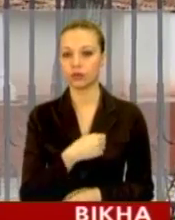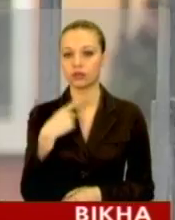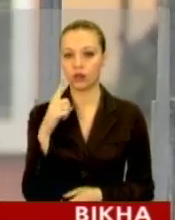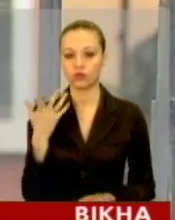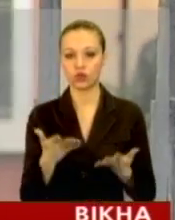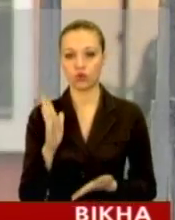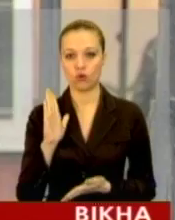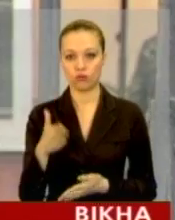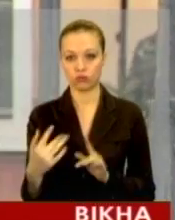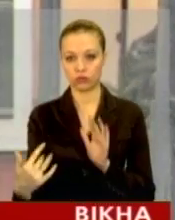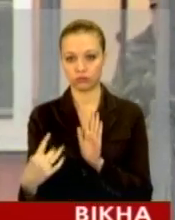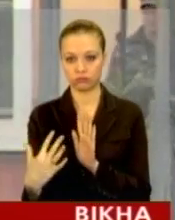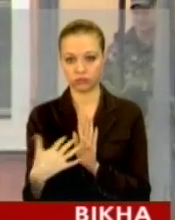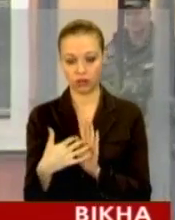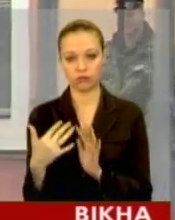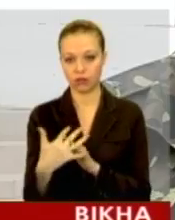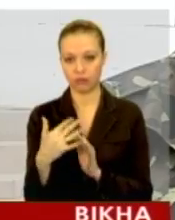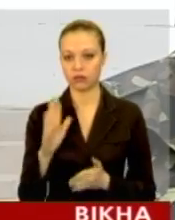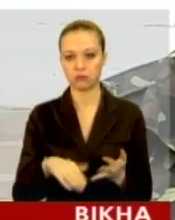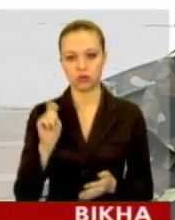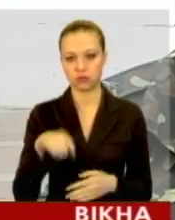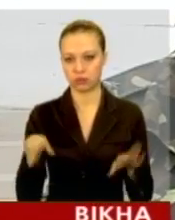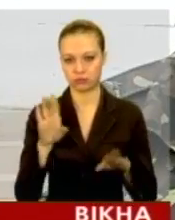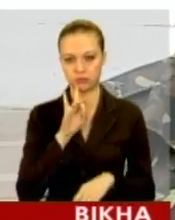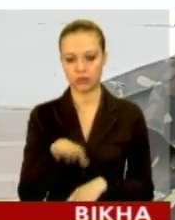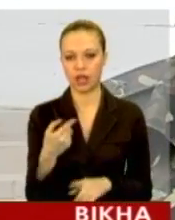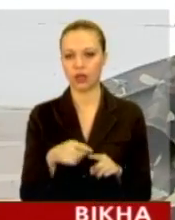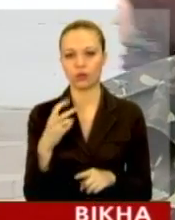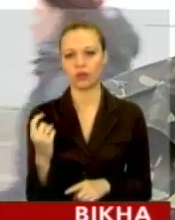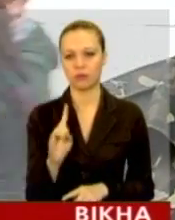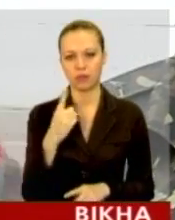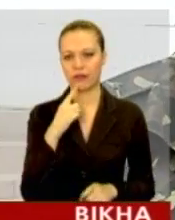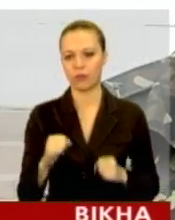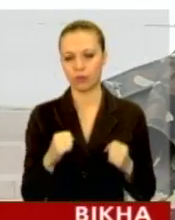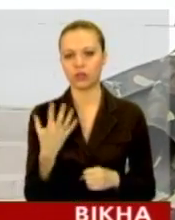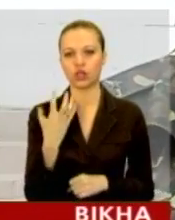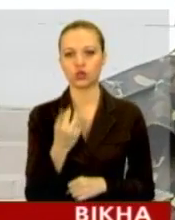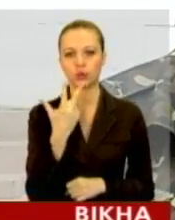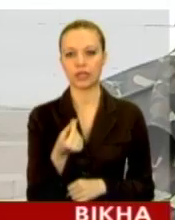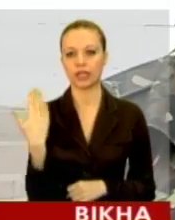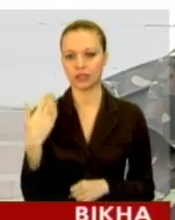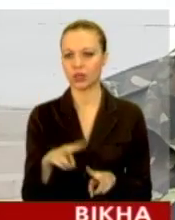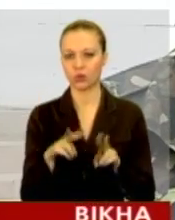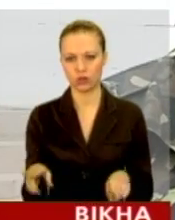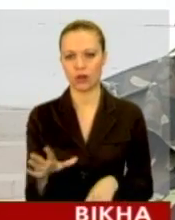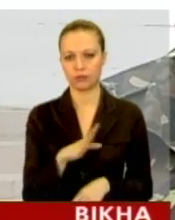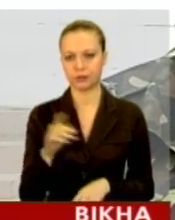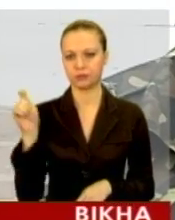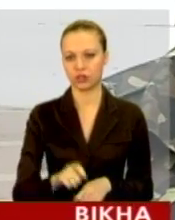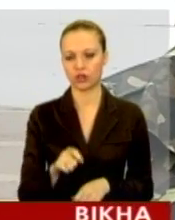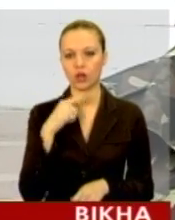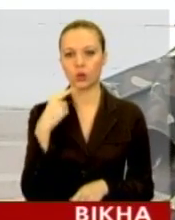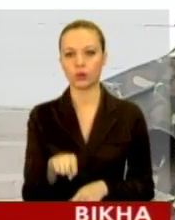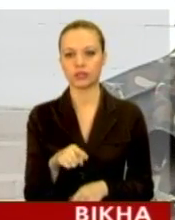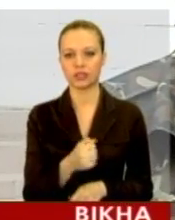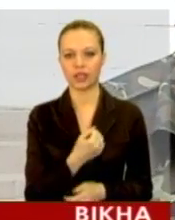кажуть, якщо буде здійснено напад, без бою не здадуться. Це вже не перша попытка. Ще 3 дні тому теж саме прибували